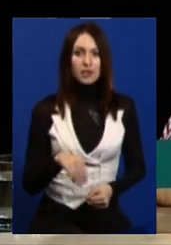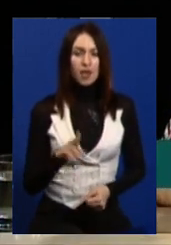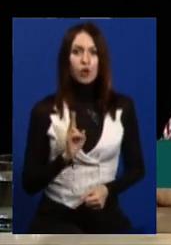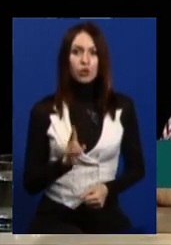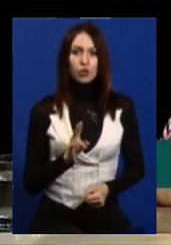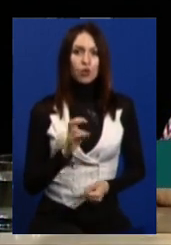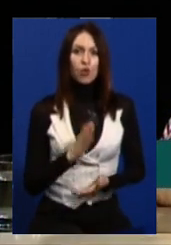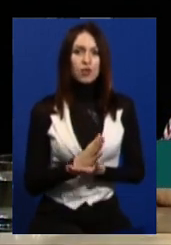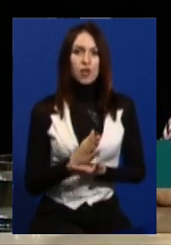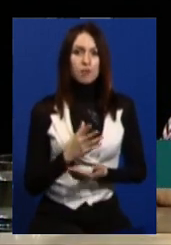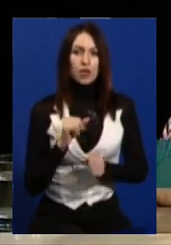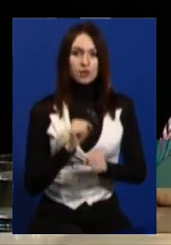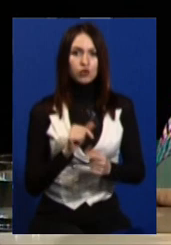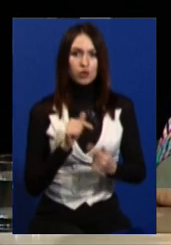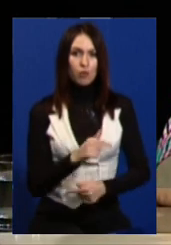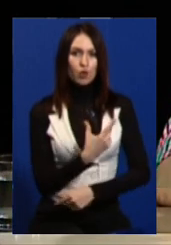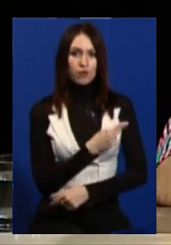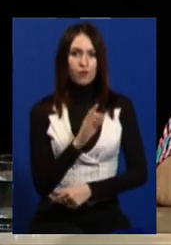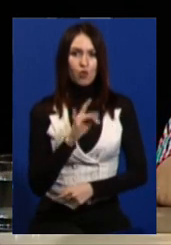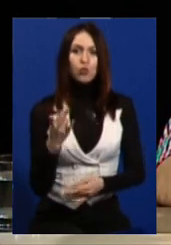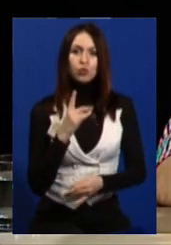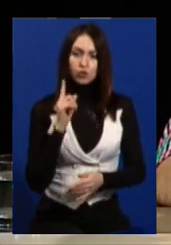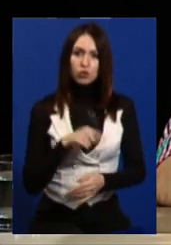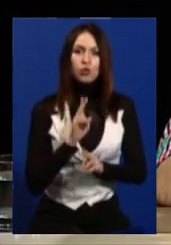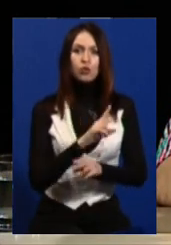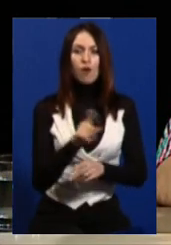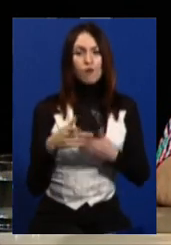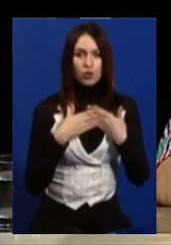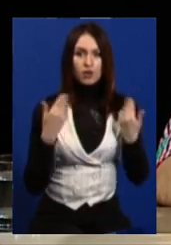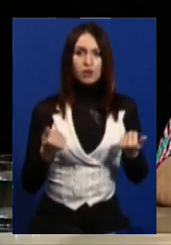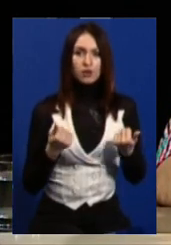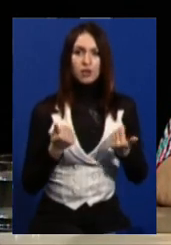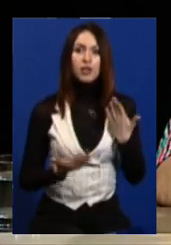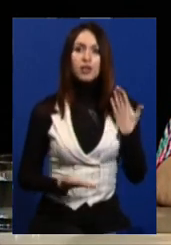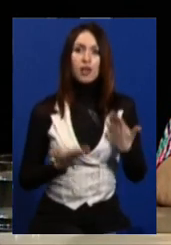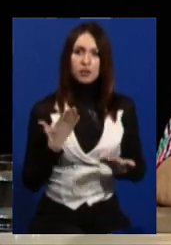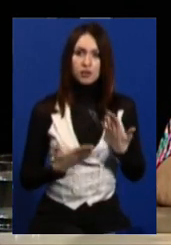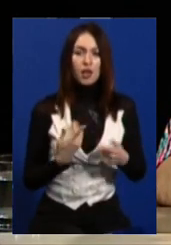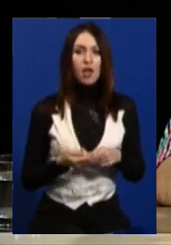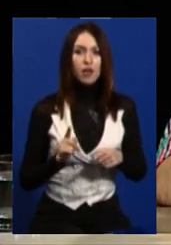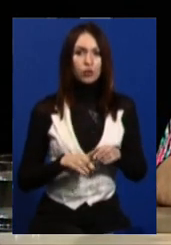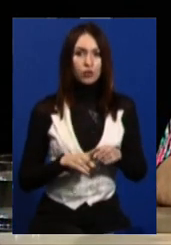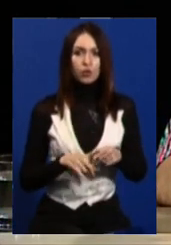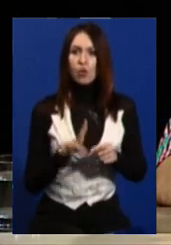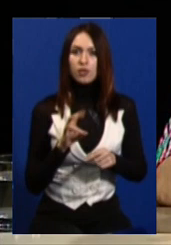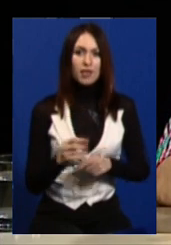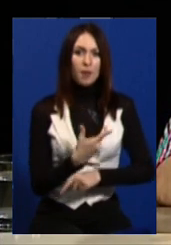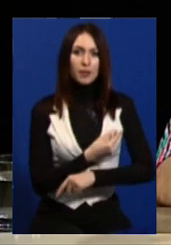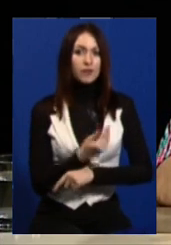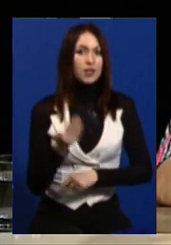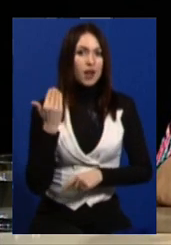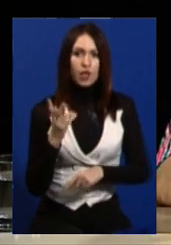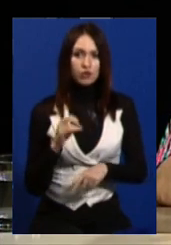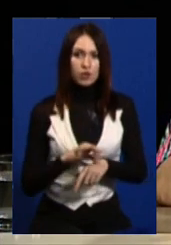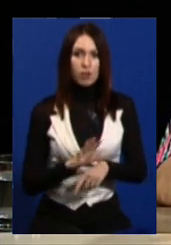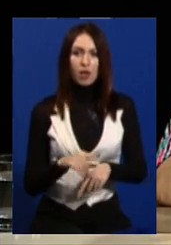не имеет защиты против кури. Але спочатку треба знати, хто з них немає. Если это не привитые раньше и не болевшие,